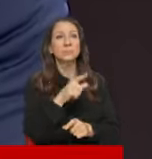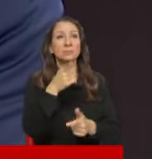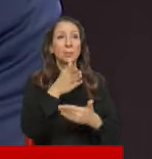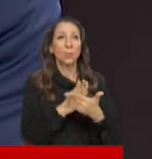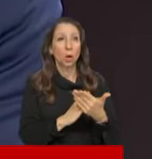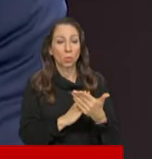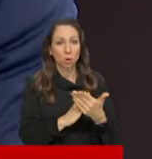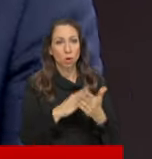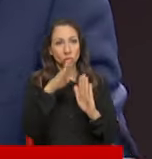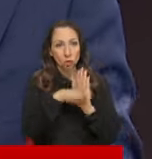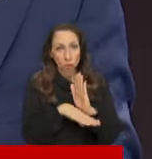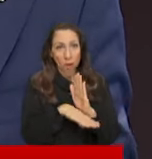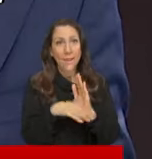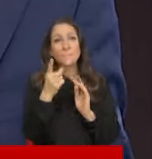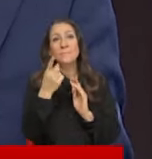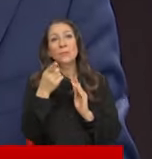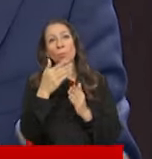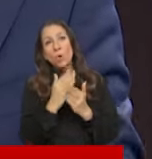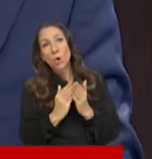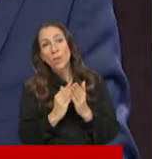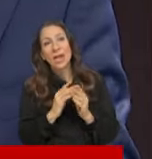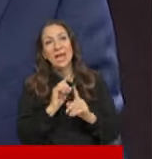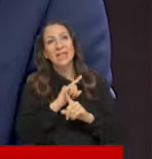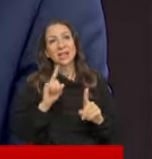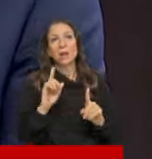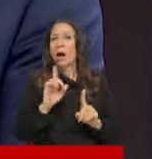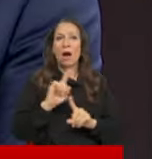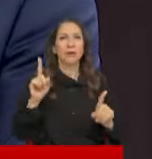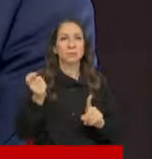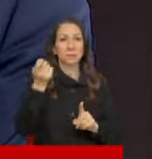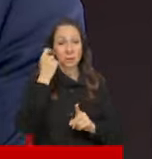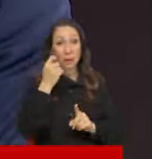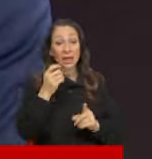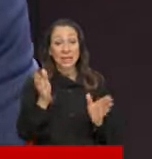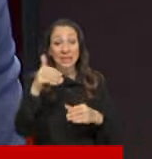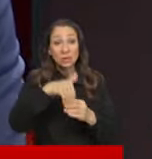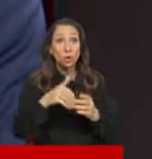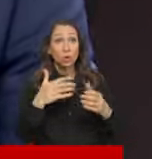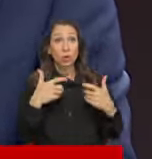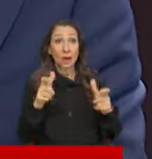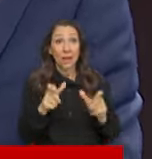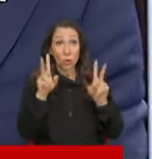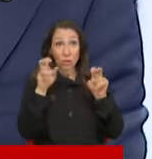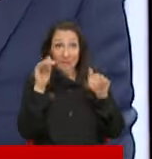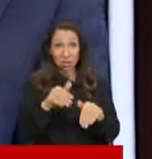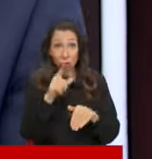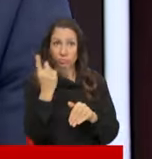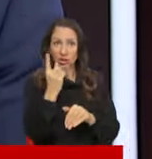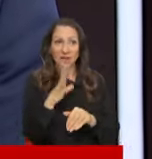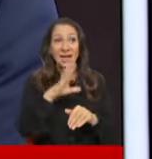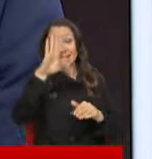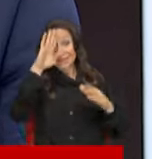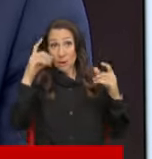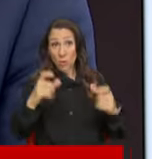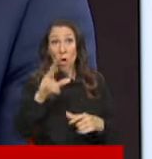bir bölümünü sadece düşürdüler bir bölümü itirazlarımız reddedildi sandık güvenliği konusuna Gelecek olursak şöyle bir durum var